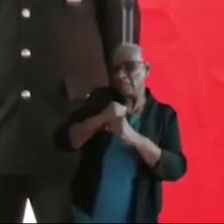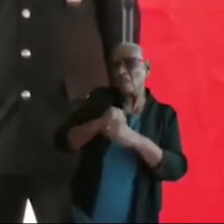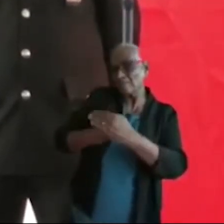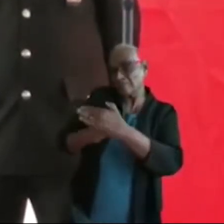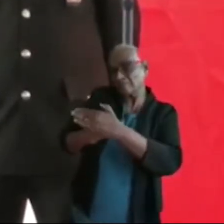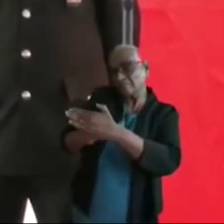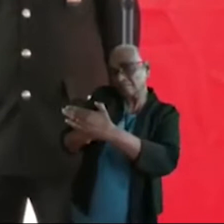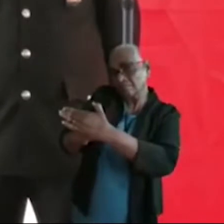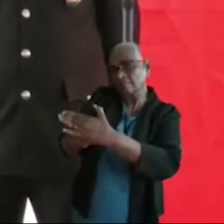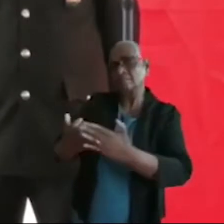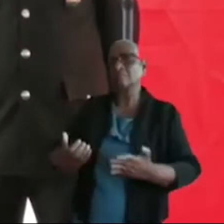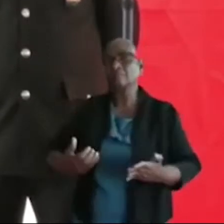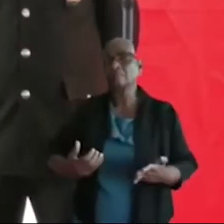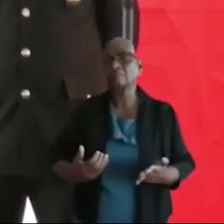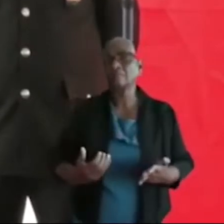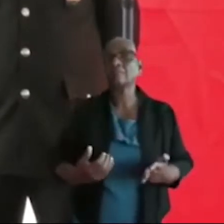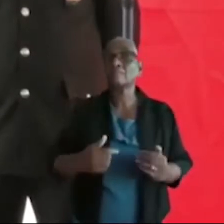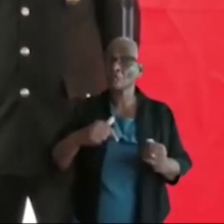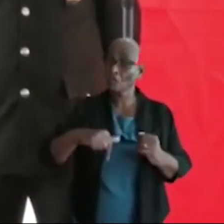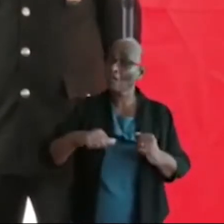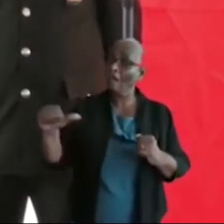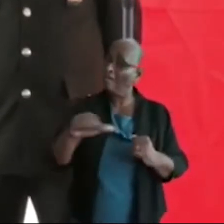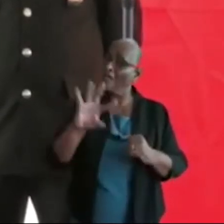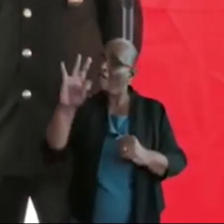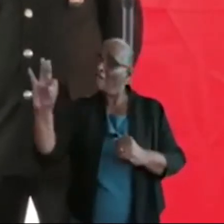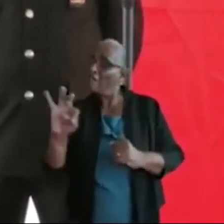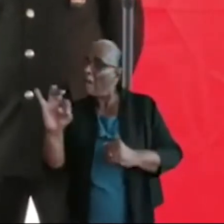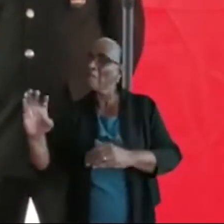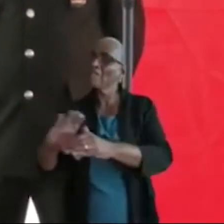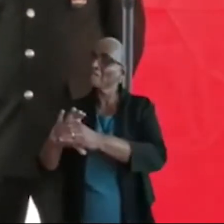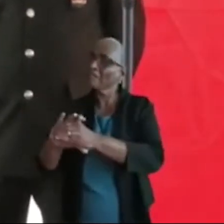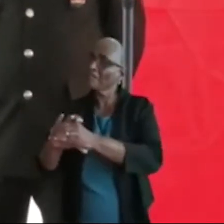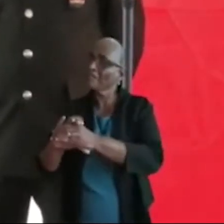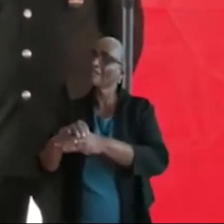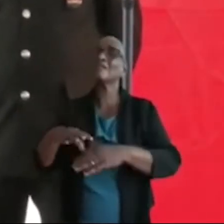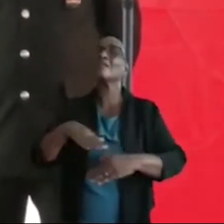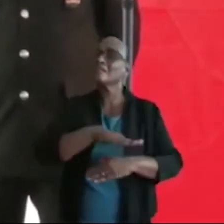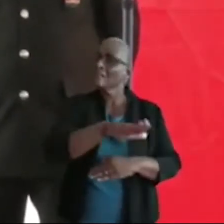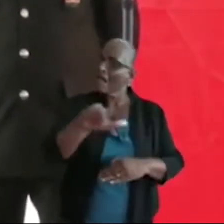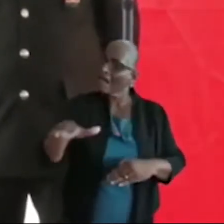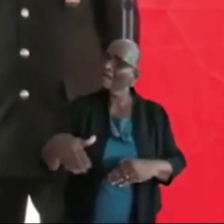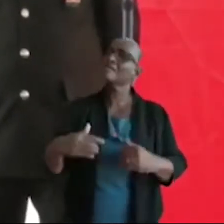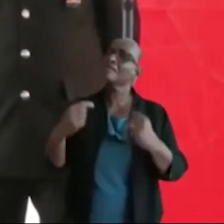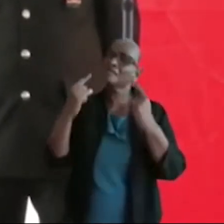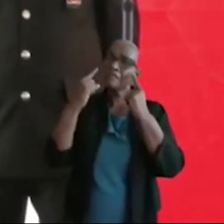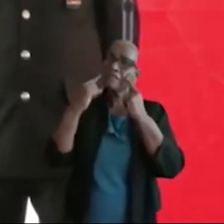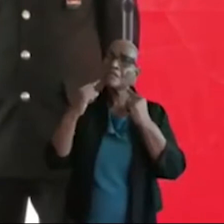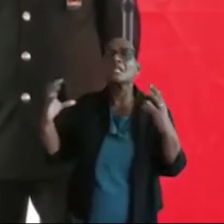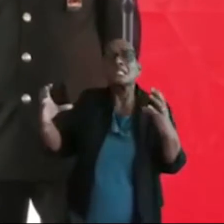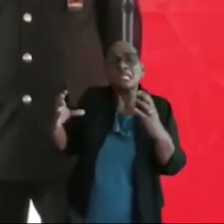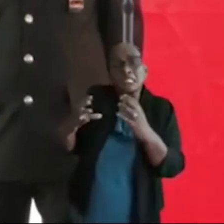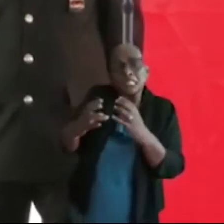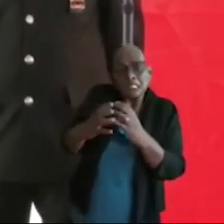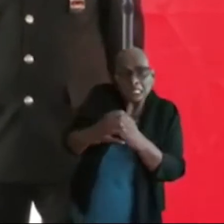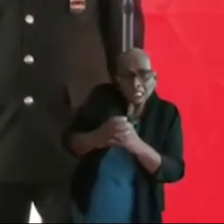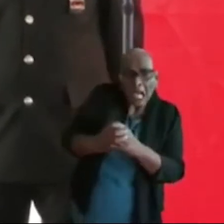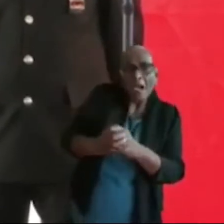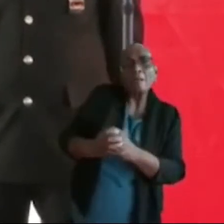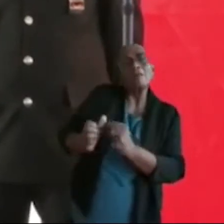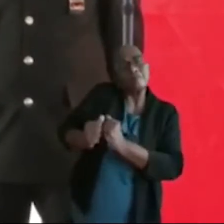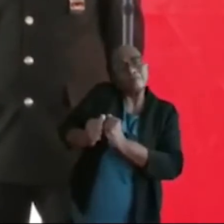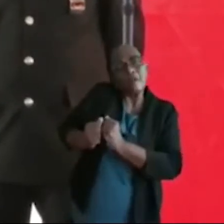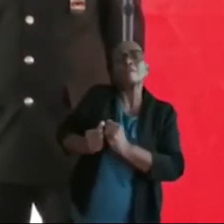steunen. Tegen de nabestaanden zeg ik, de natie deelt uw verdriet en de natie is